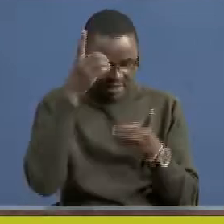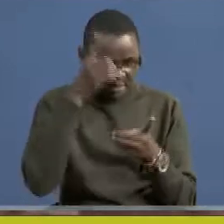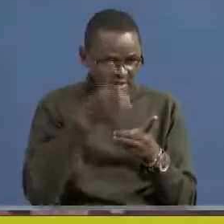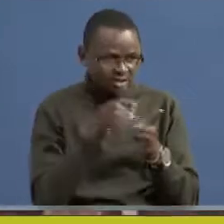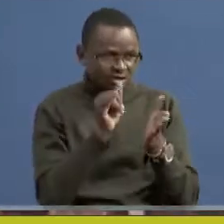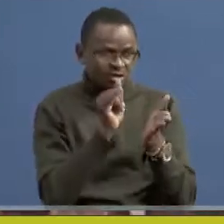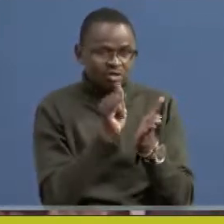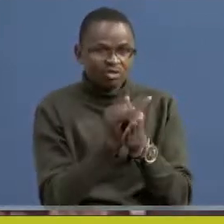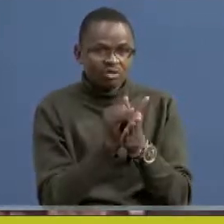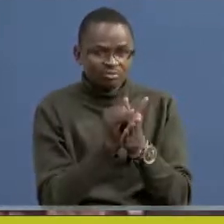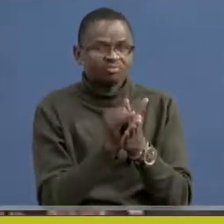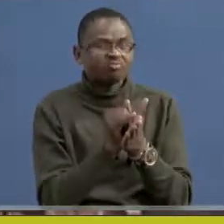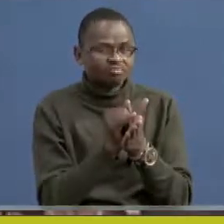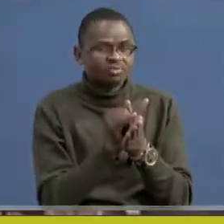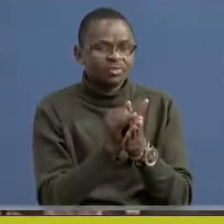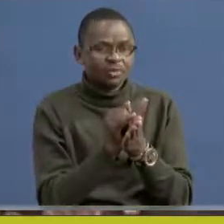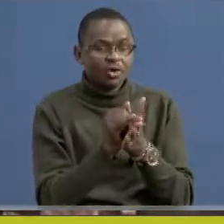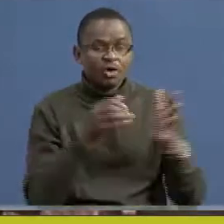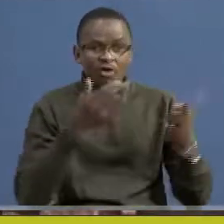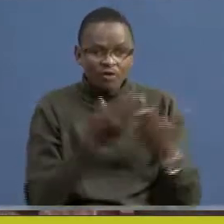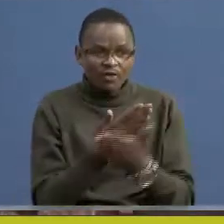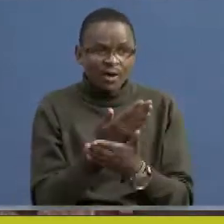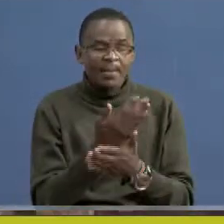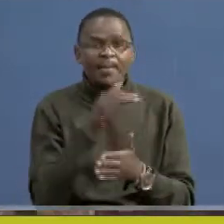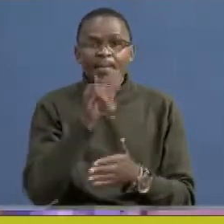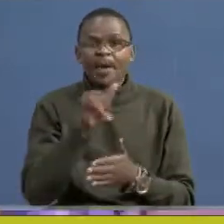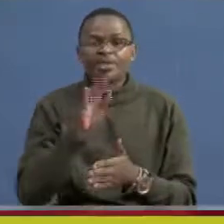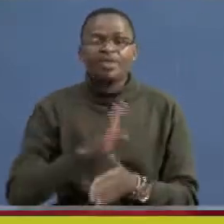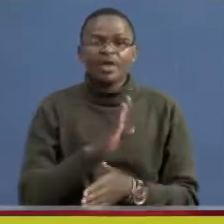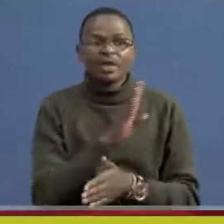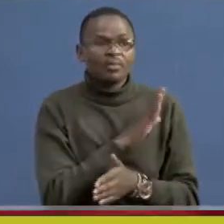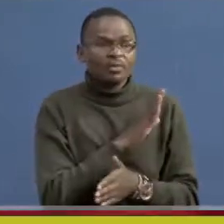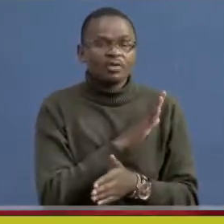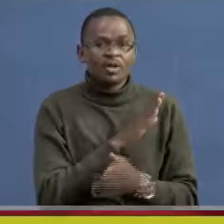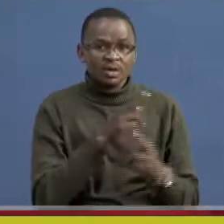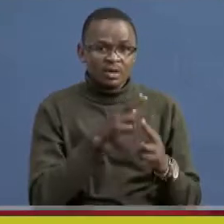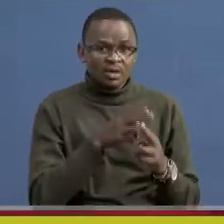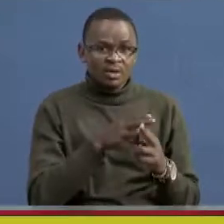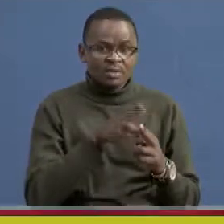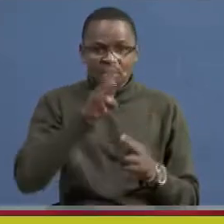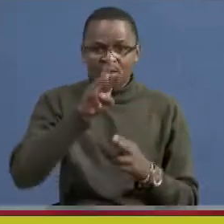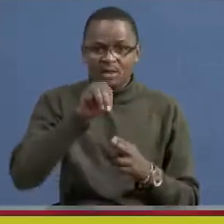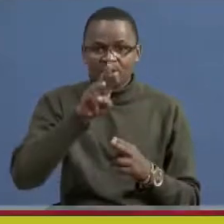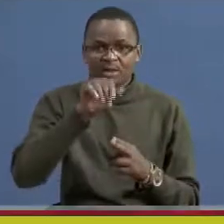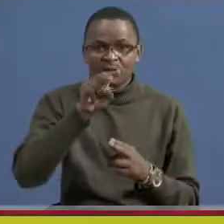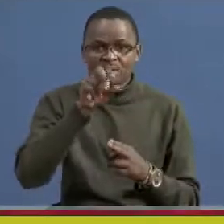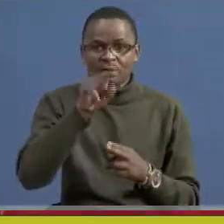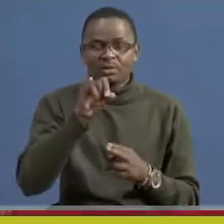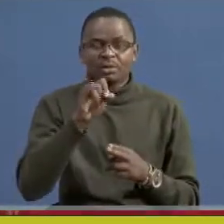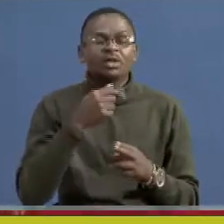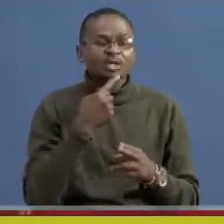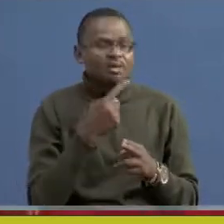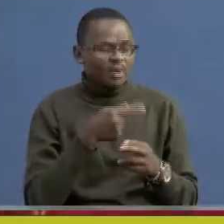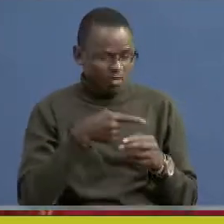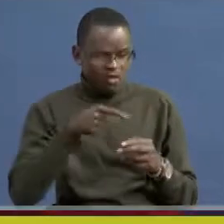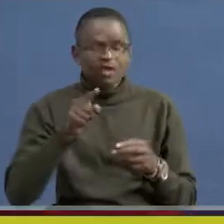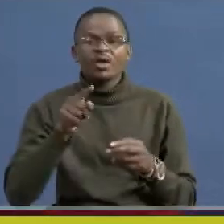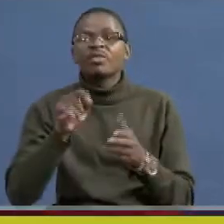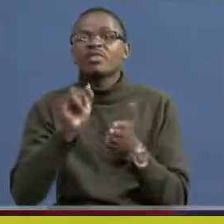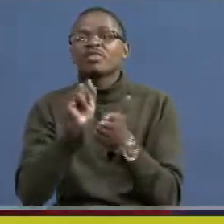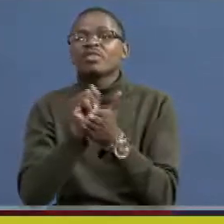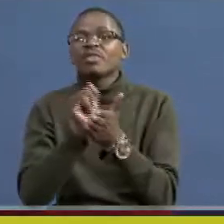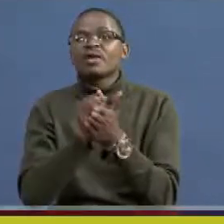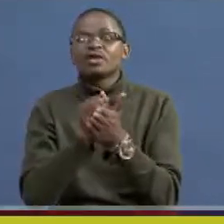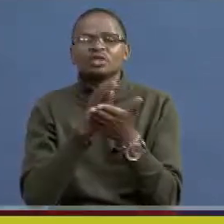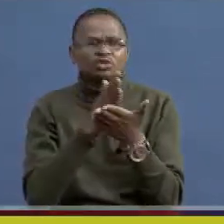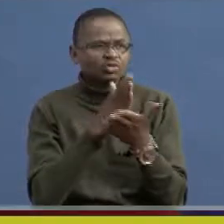hiyo ulipendekezwa na bodi ya SFR, huku waziri wa kilimo Mwangi Kiunjuri akitetea pendekezo hili kwa kusema kuwa